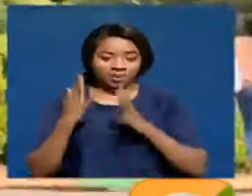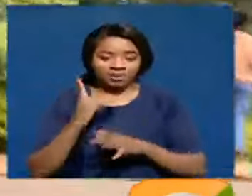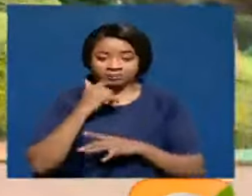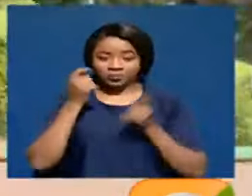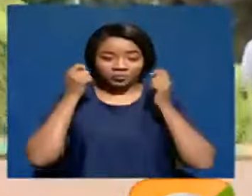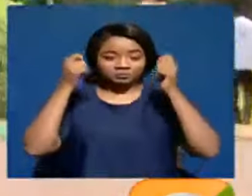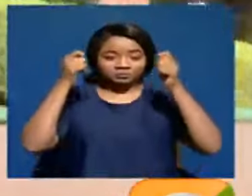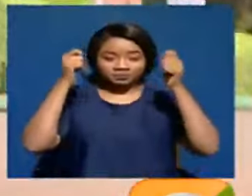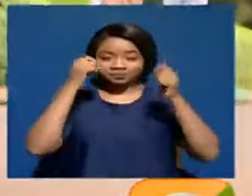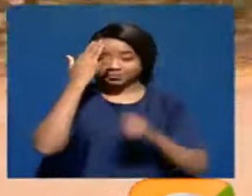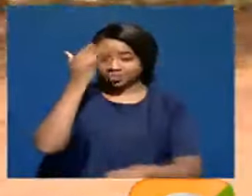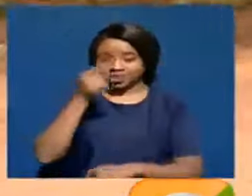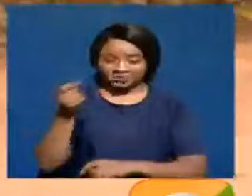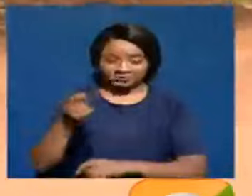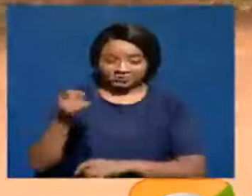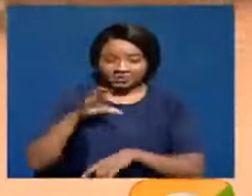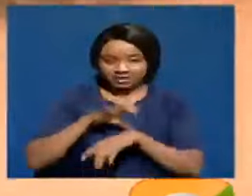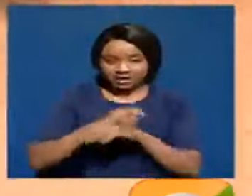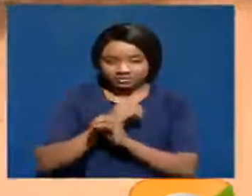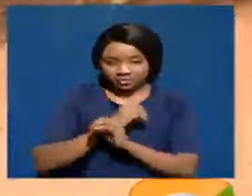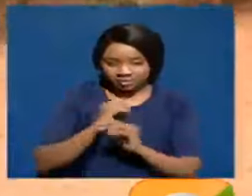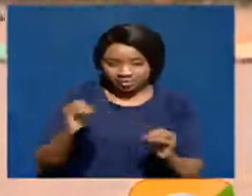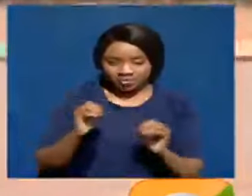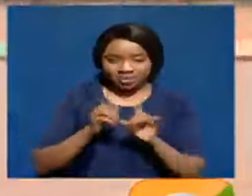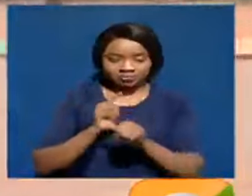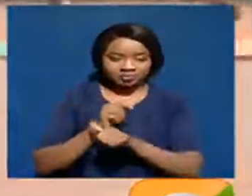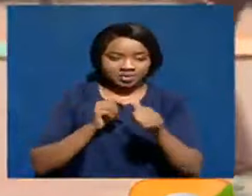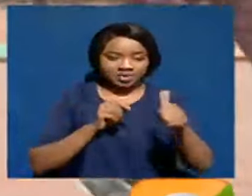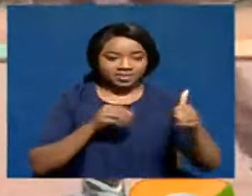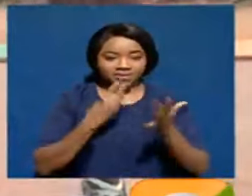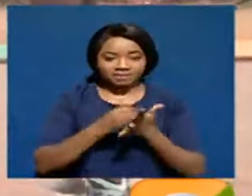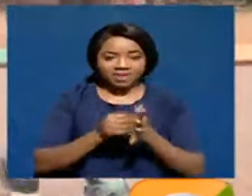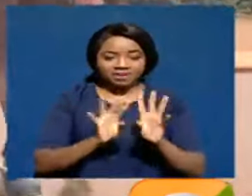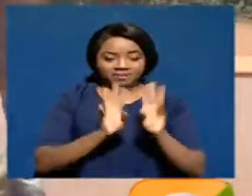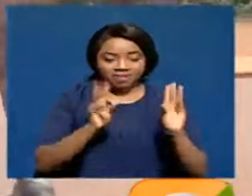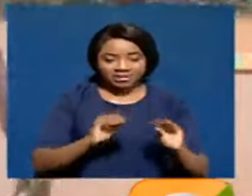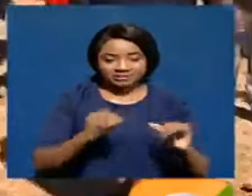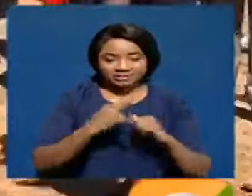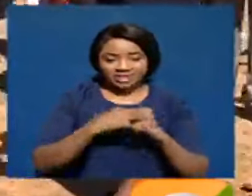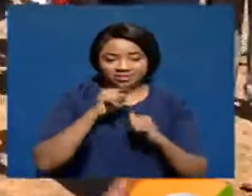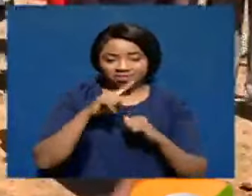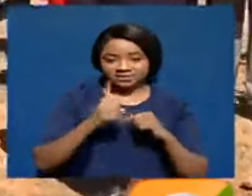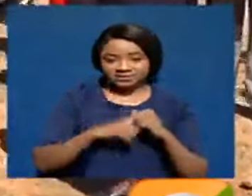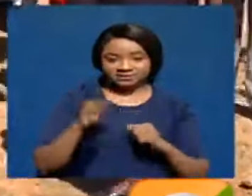kutokana na kutolipwa mishahara na marupurupu mengine ya takriban shilingi bilioni 8.6.